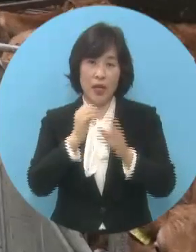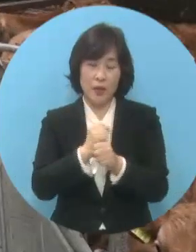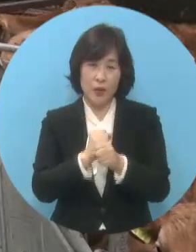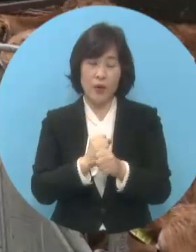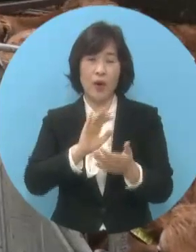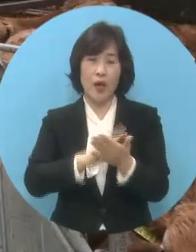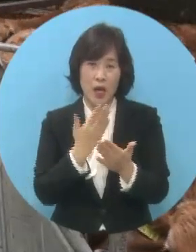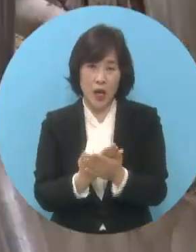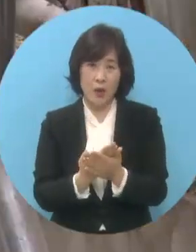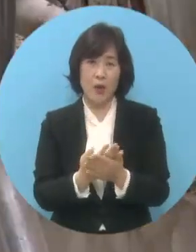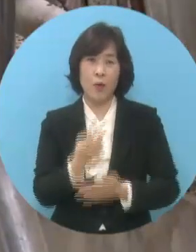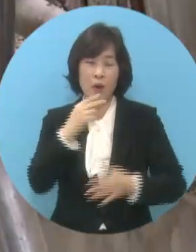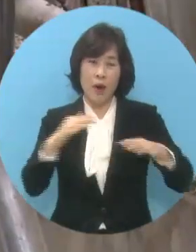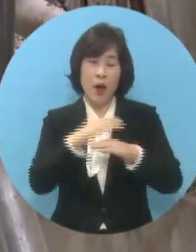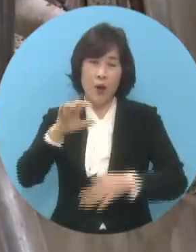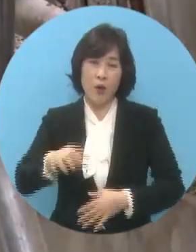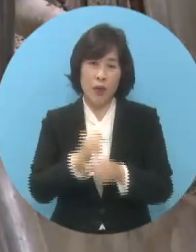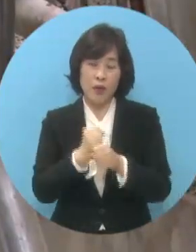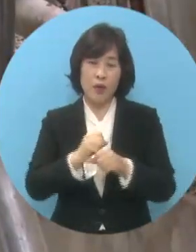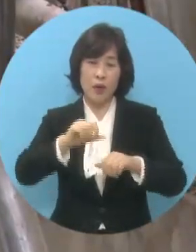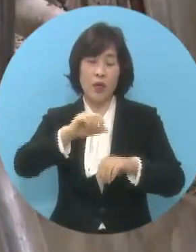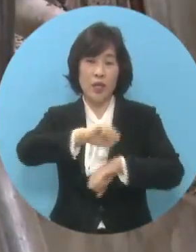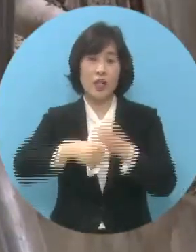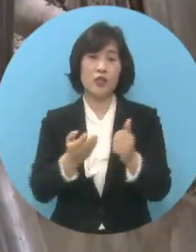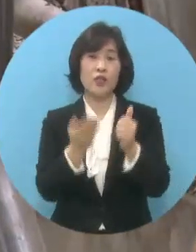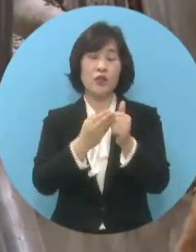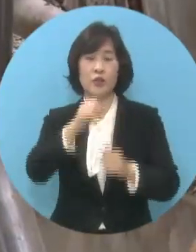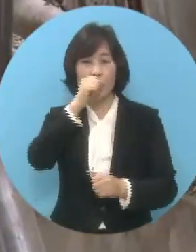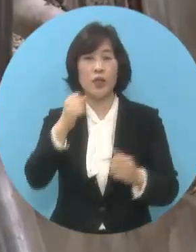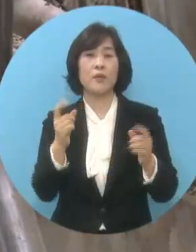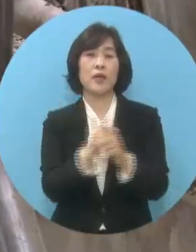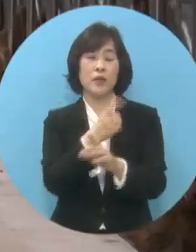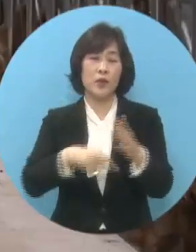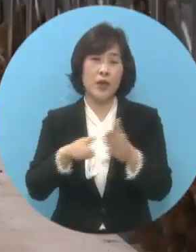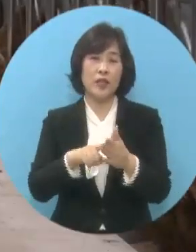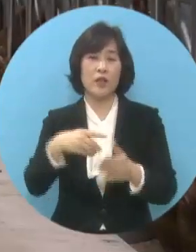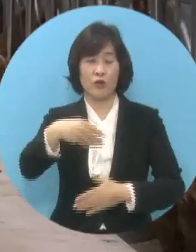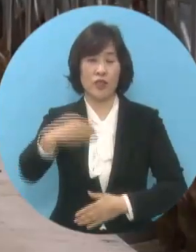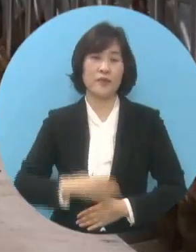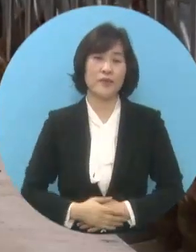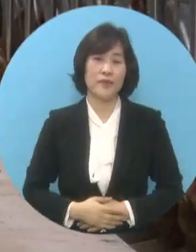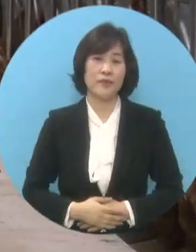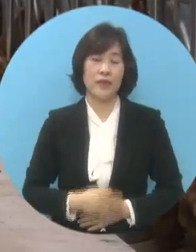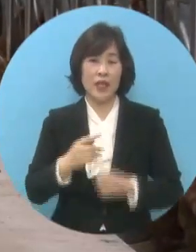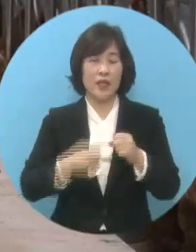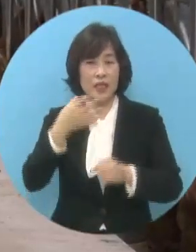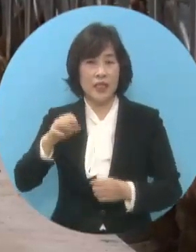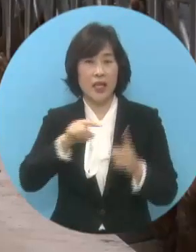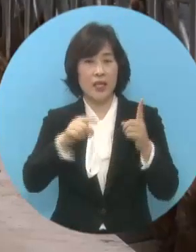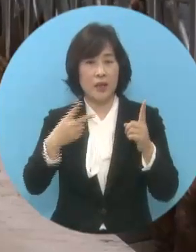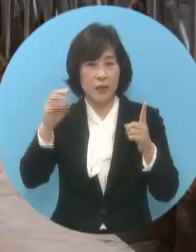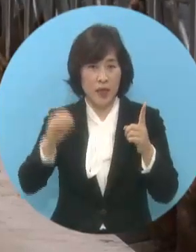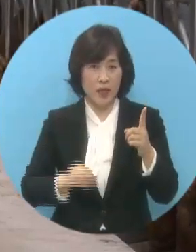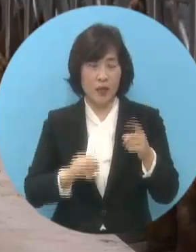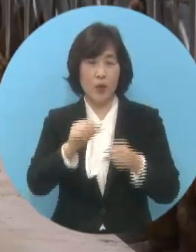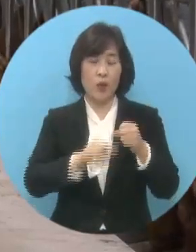등 가축 사육 환경을 개선할 수 있도록 융자 지원합니다. 융자 조건은 연리 1~2%, 5년